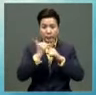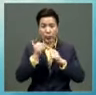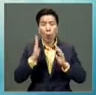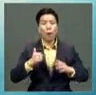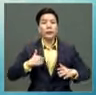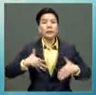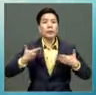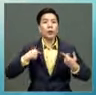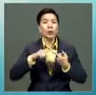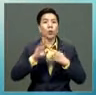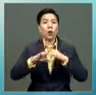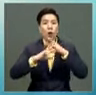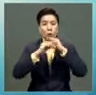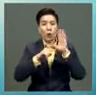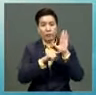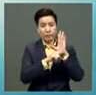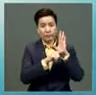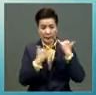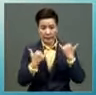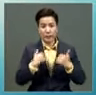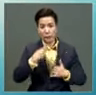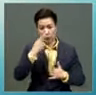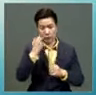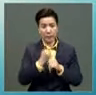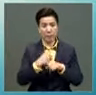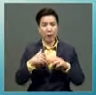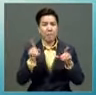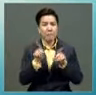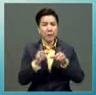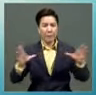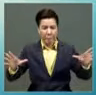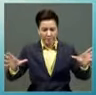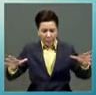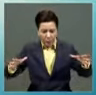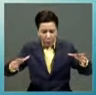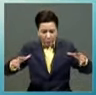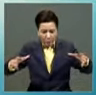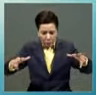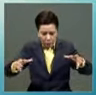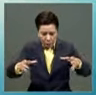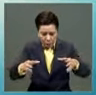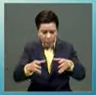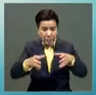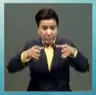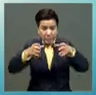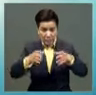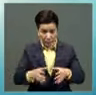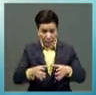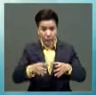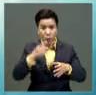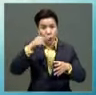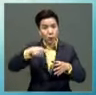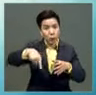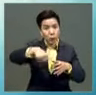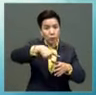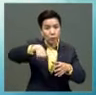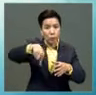นที่อยู่ที่จังหวัดระยองจะเห็นว่ามีการตีกรอบตีพื้นที่นะครับเพราะฉะนั้นในส่วน